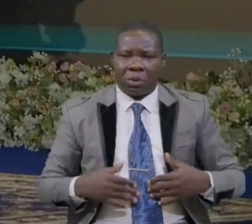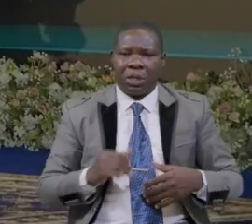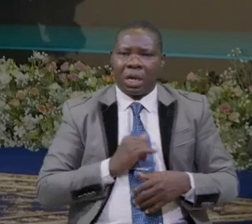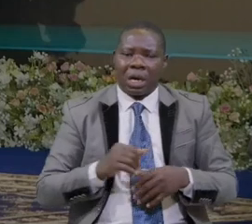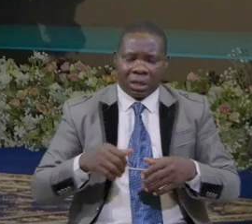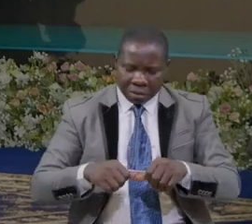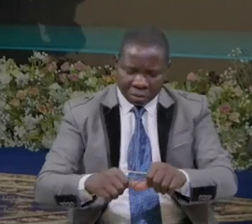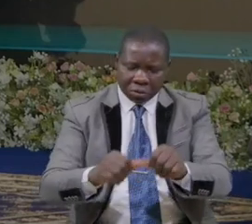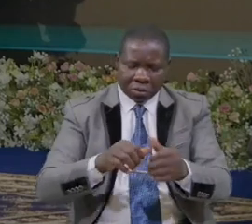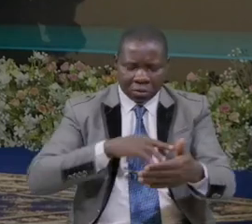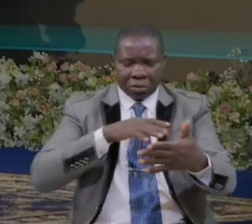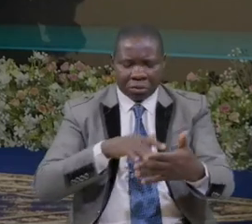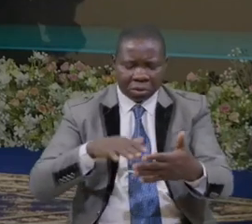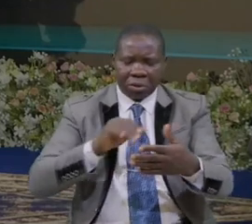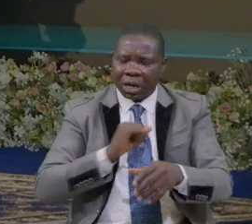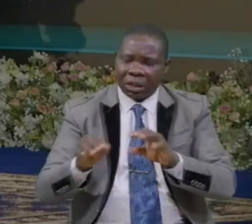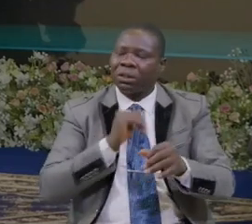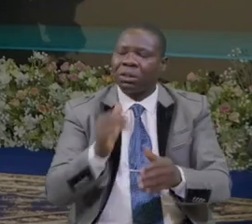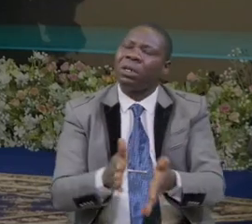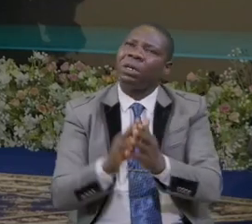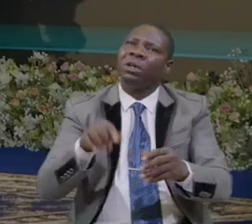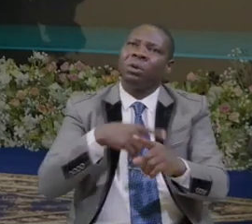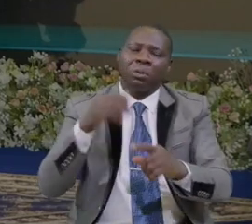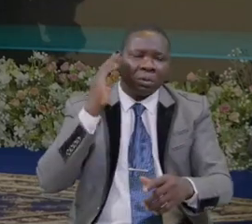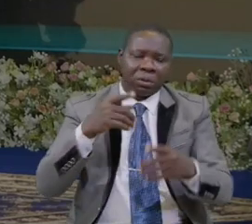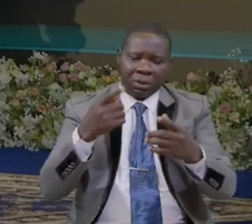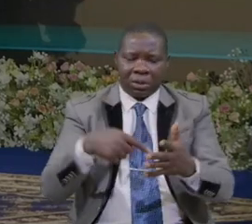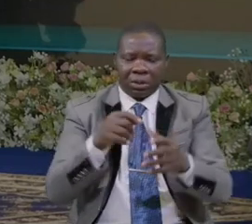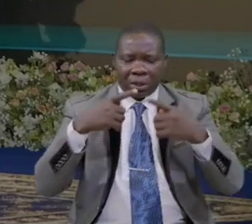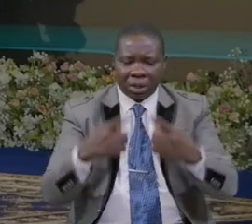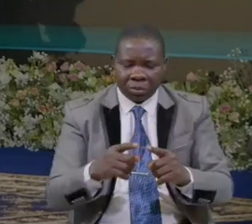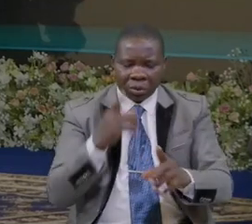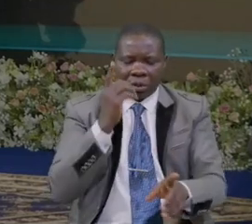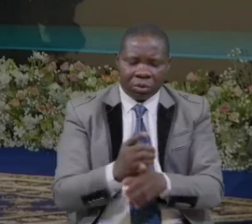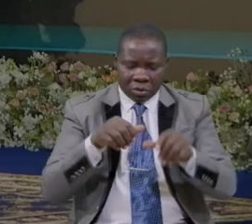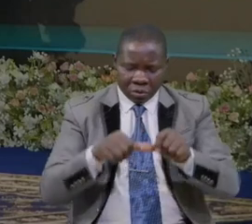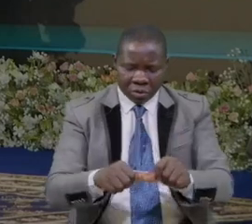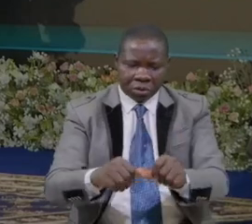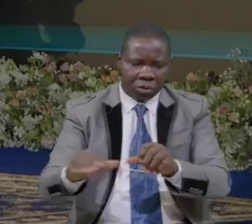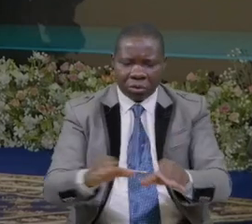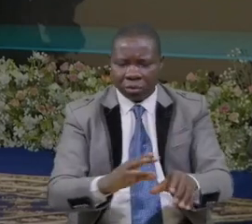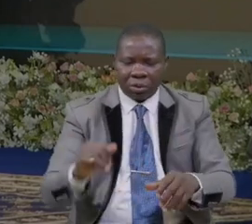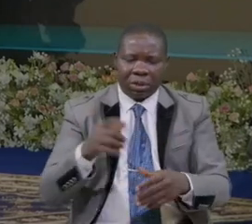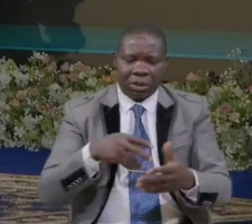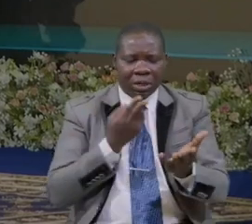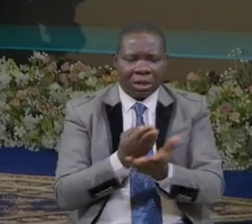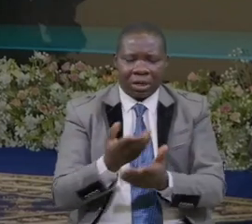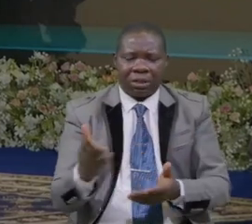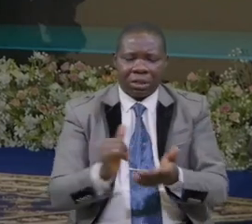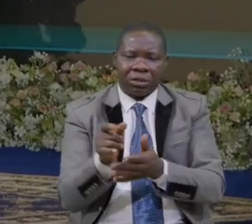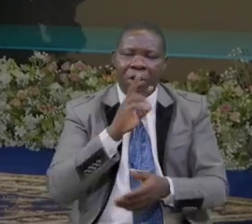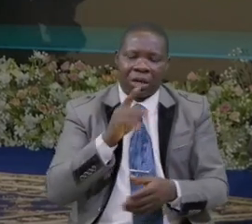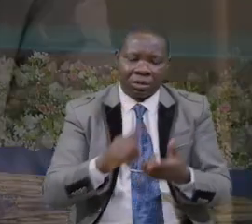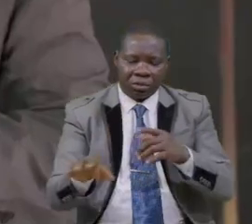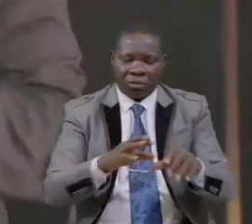n'ai pas demandé quand est-ce que ça va se réaliser. Continue à faire la bonne chose que tu dois faire. Ton heure